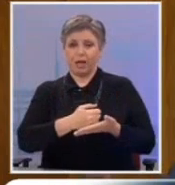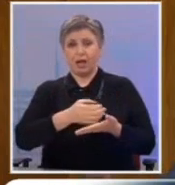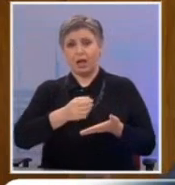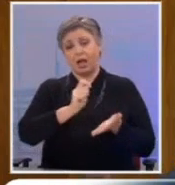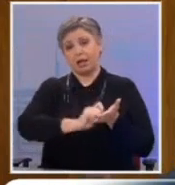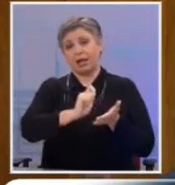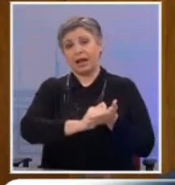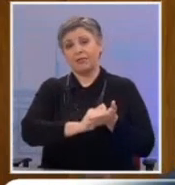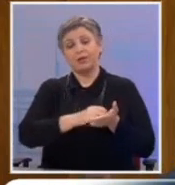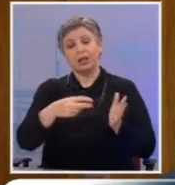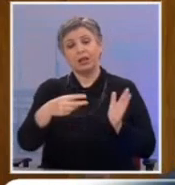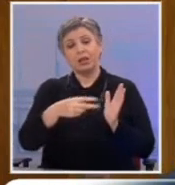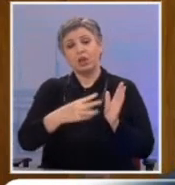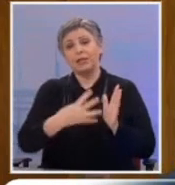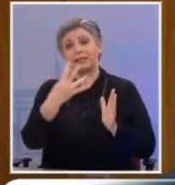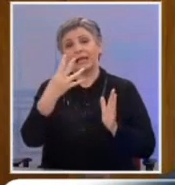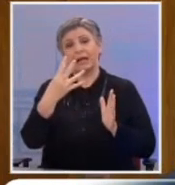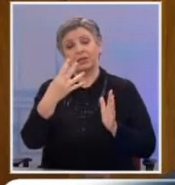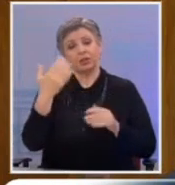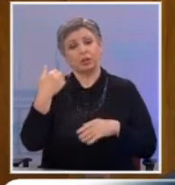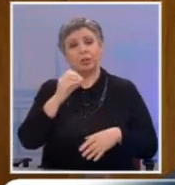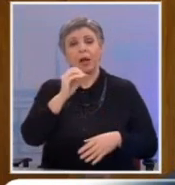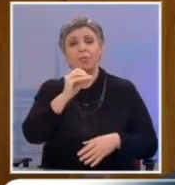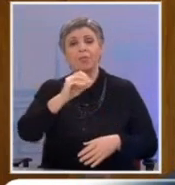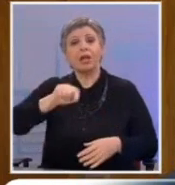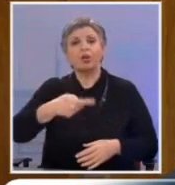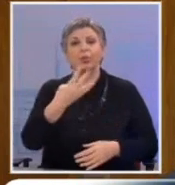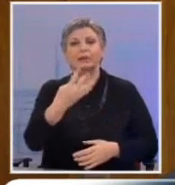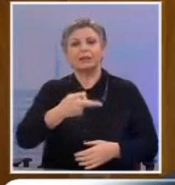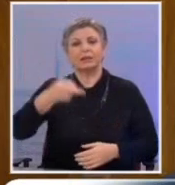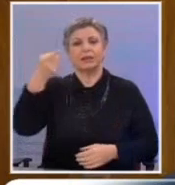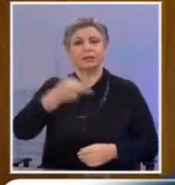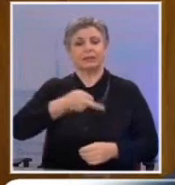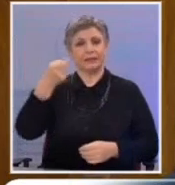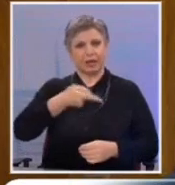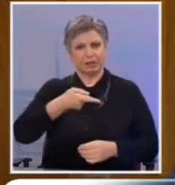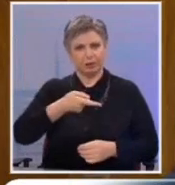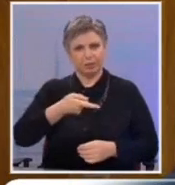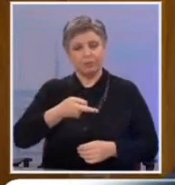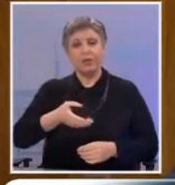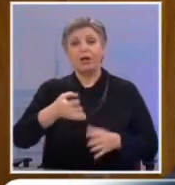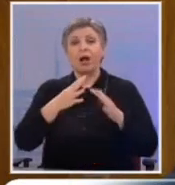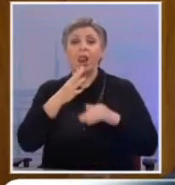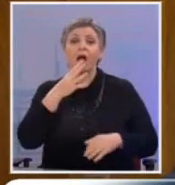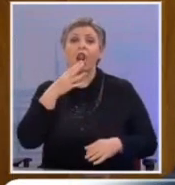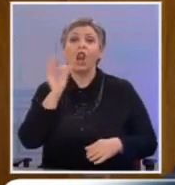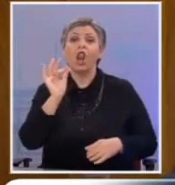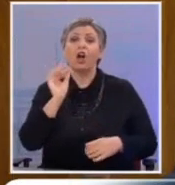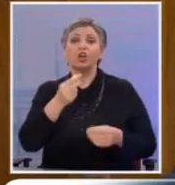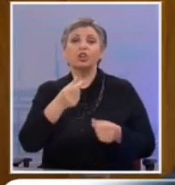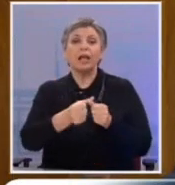2014 είχε υπολογιστεί στο 0,4%, όμως λόγω της παρατεταμένης μείωσης των